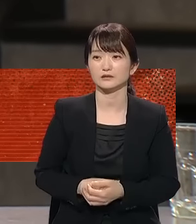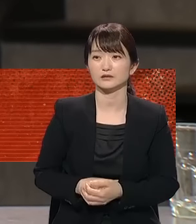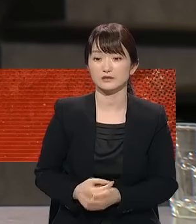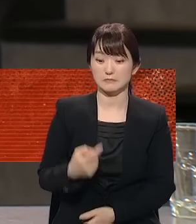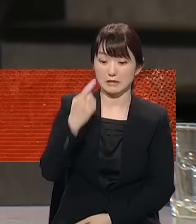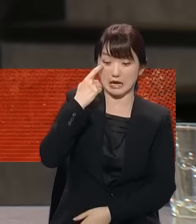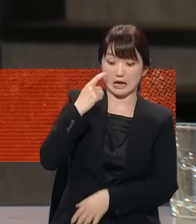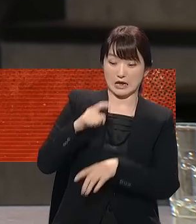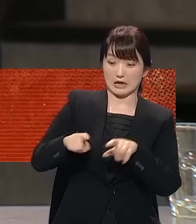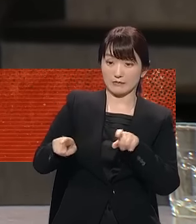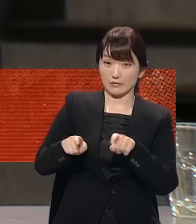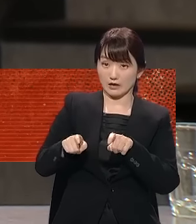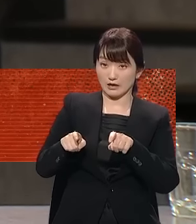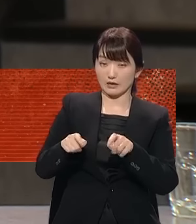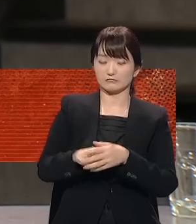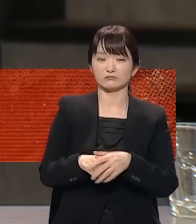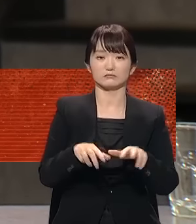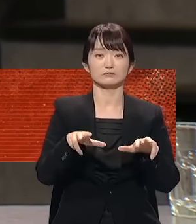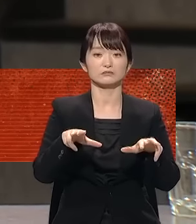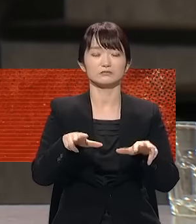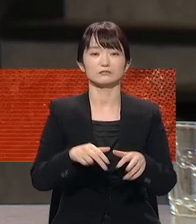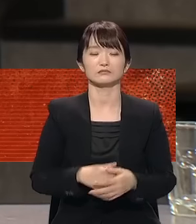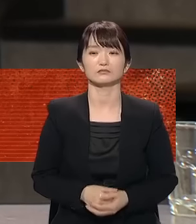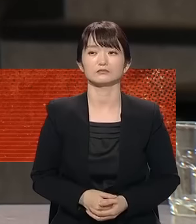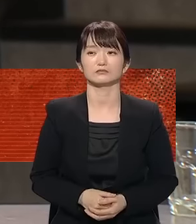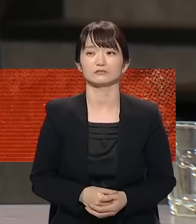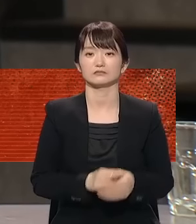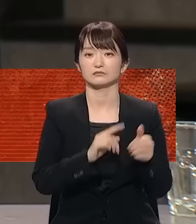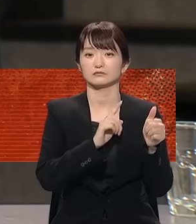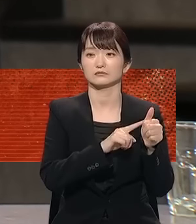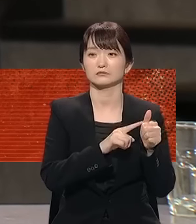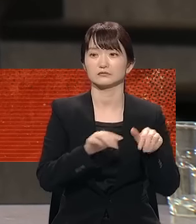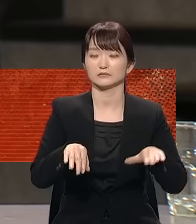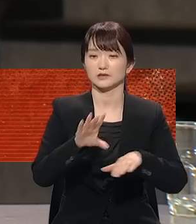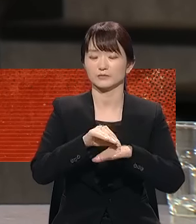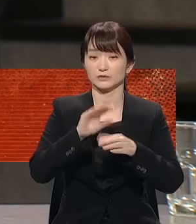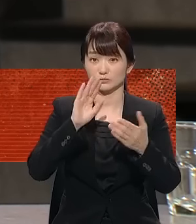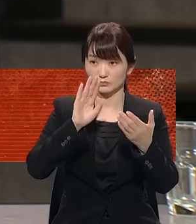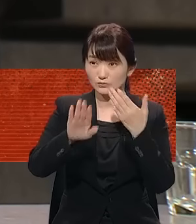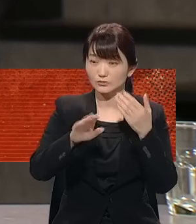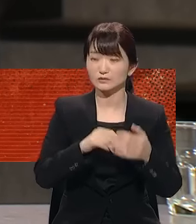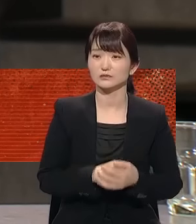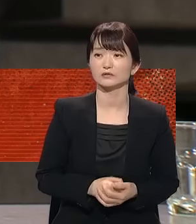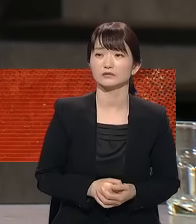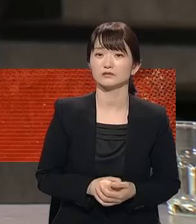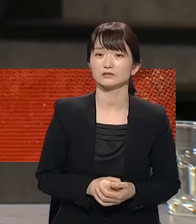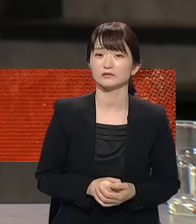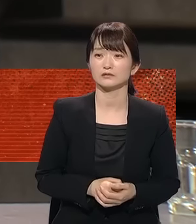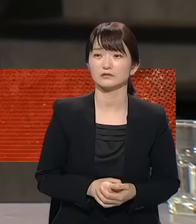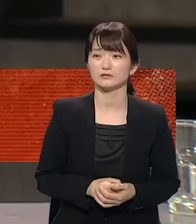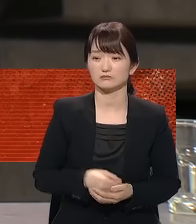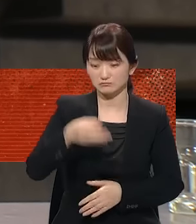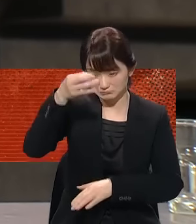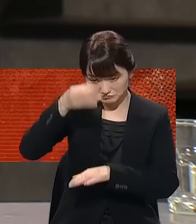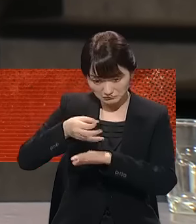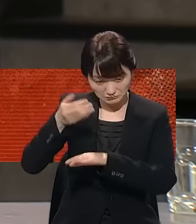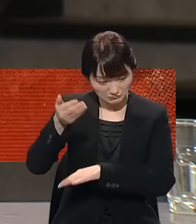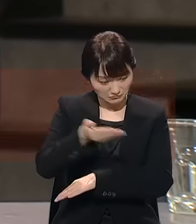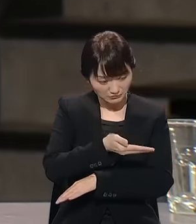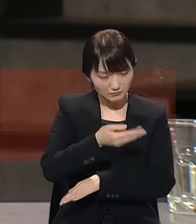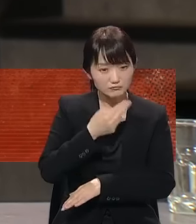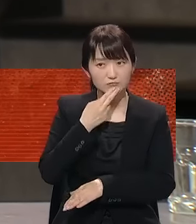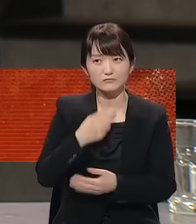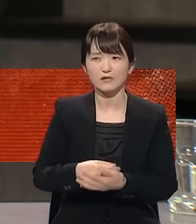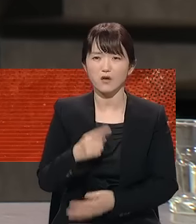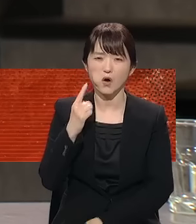벌벌 떨었었는데 지금이 제보자가 이번 방송 이후에도 그쪽에서 터 아무런 그 사과가 없다라고 하면은